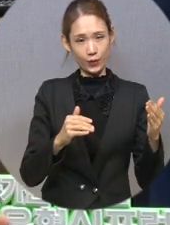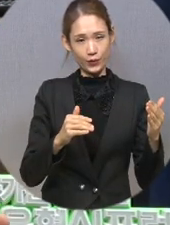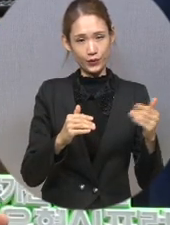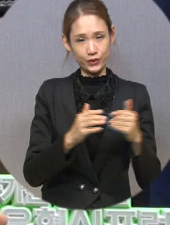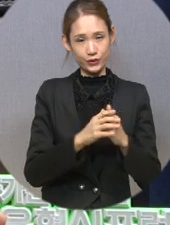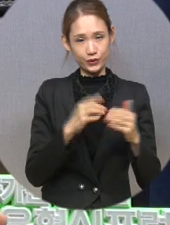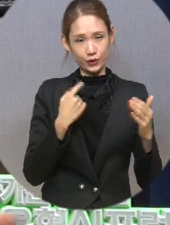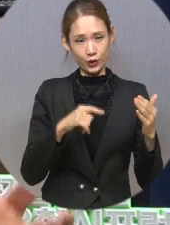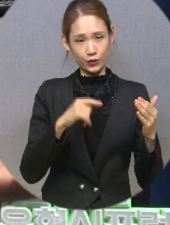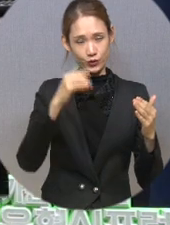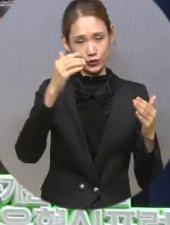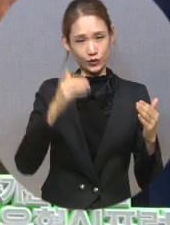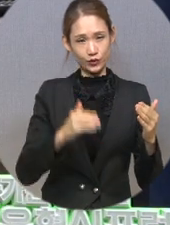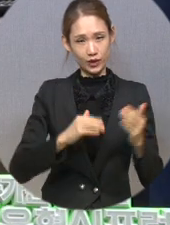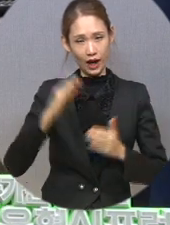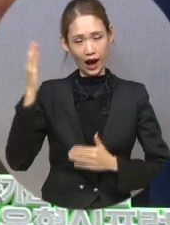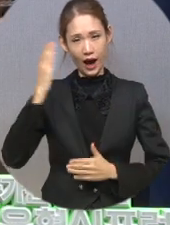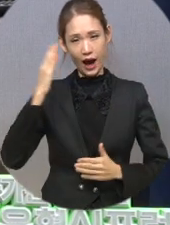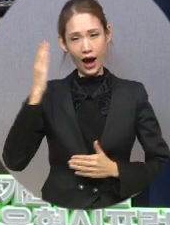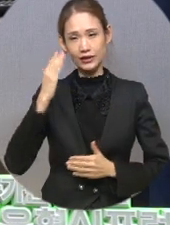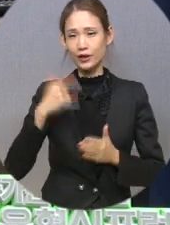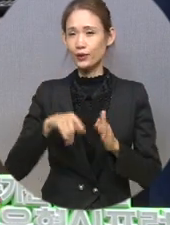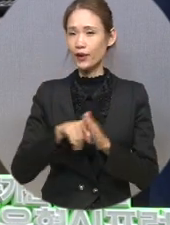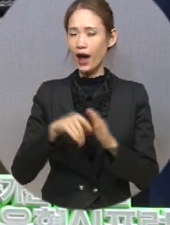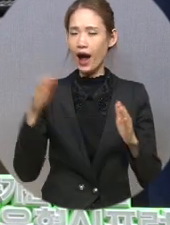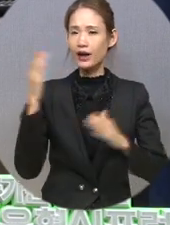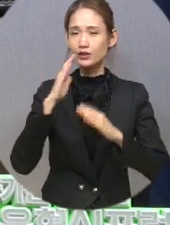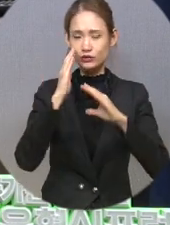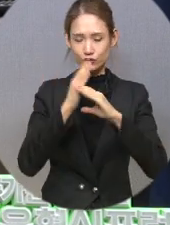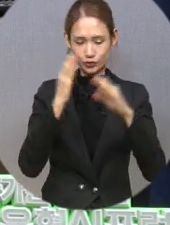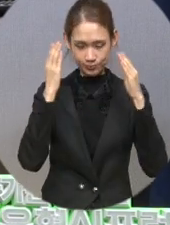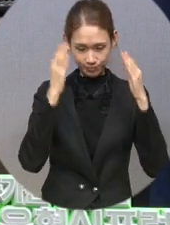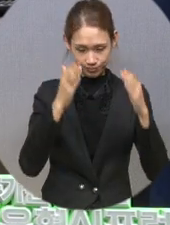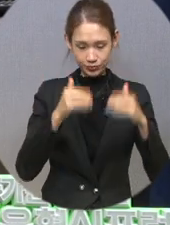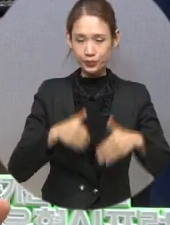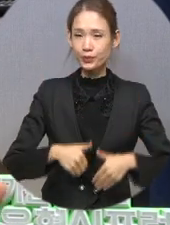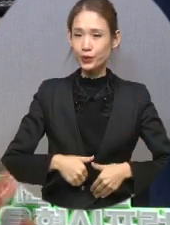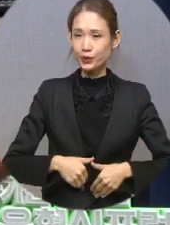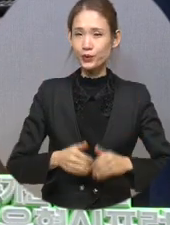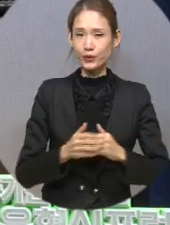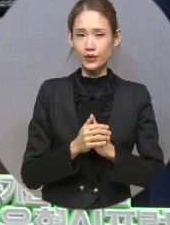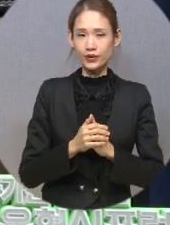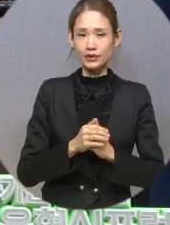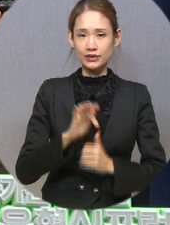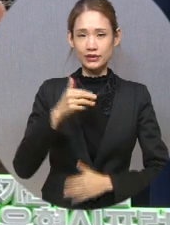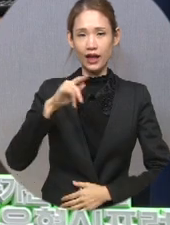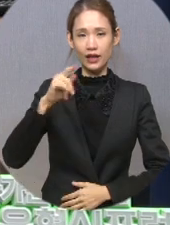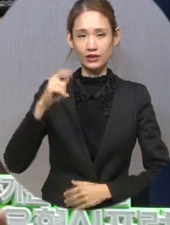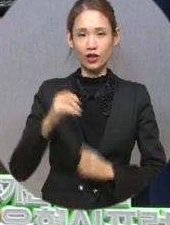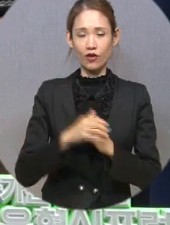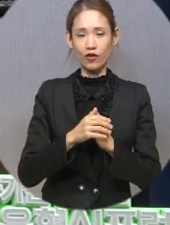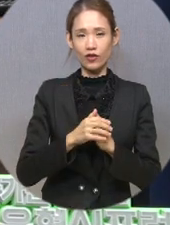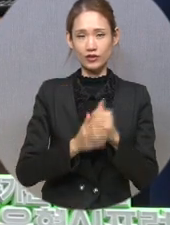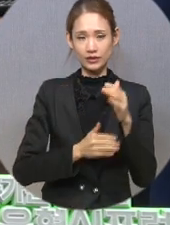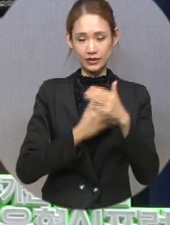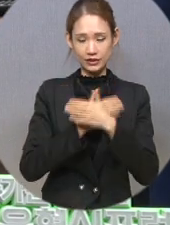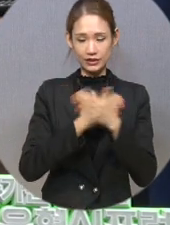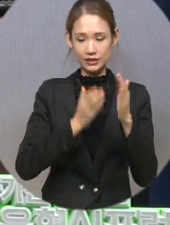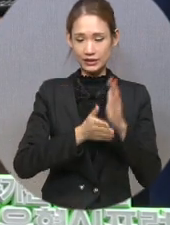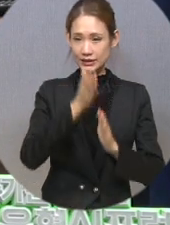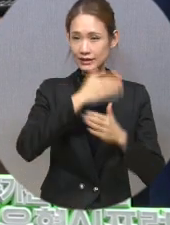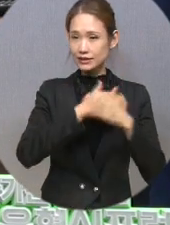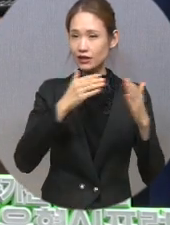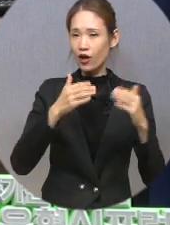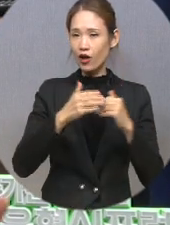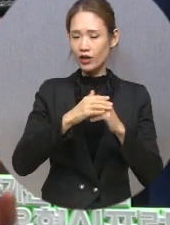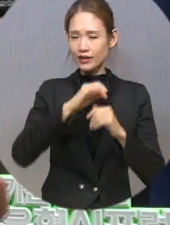수 있는 교육과정도 학생을 위해서 학생 중심으로 가야 되는 거고, 심지어는 재정, 시설, 뭐 이런 예산들도